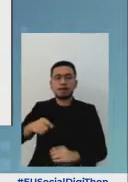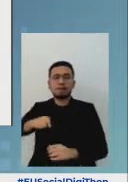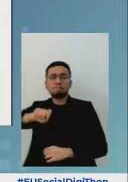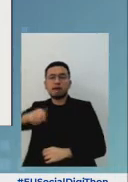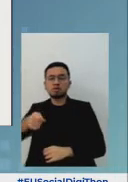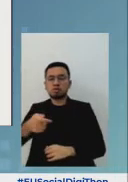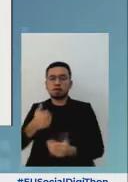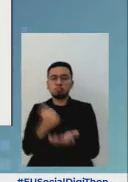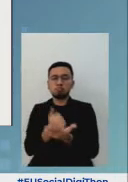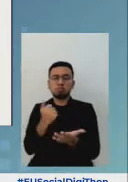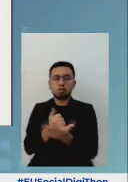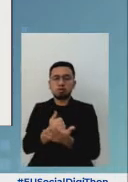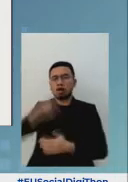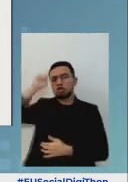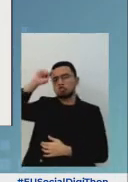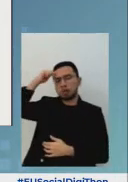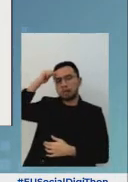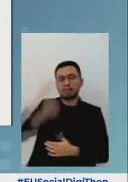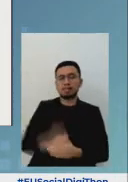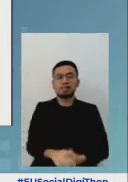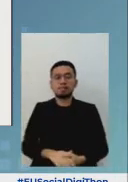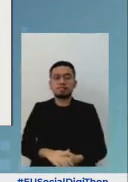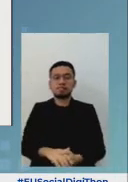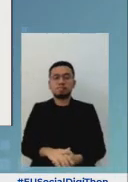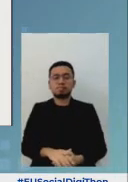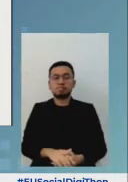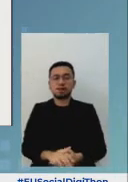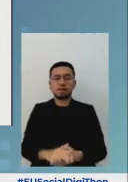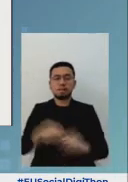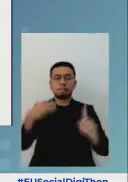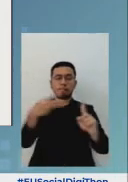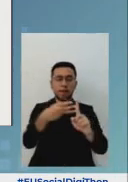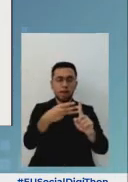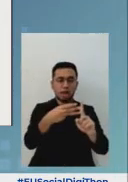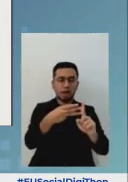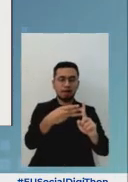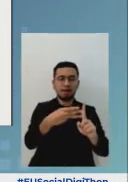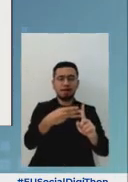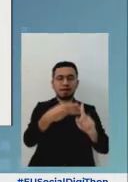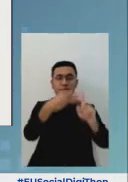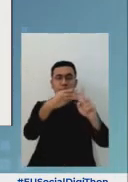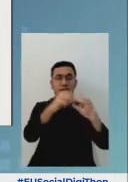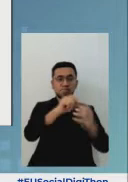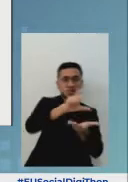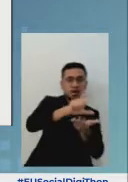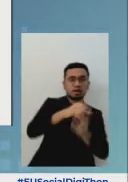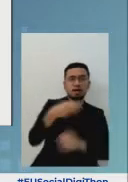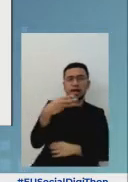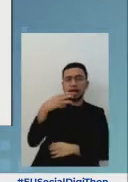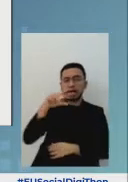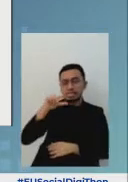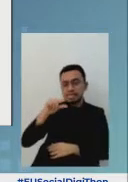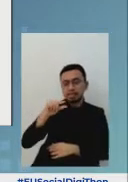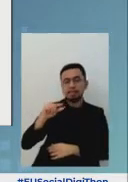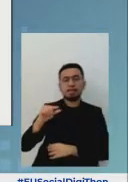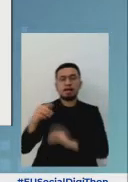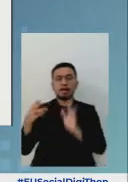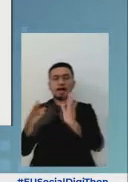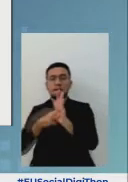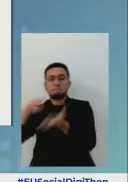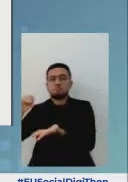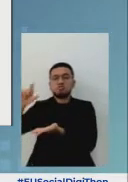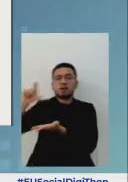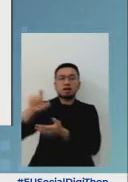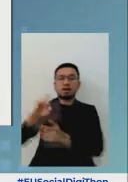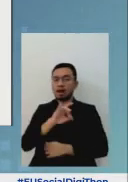gelas emas ya, G-nya besar ya, E-nya kecil, L-nya besar, gitu-gitu adik-adik ya. Itu bikin orang lain nggak bisa